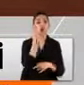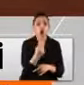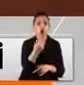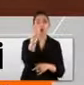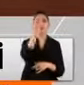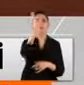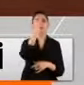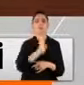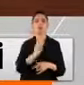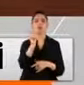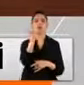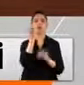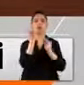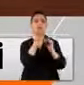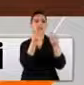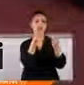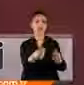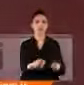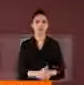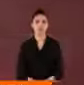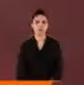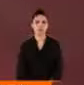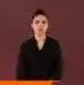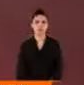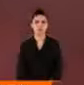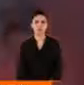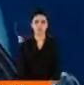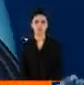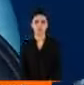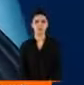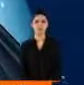lira nakdi ödeme yapacağız.